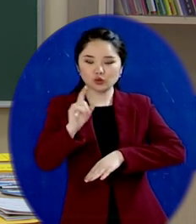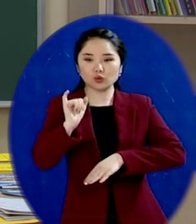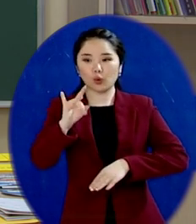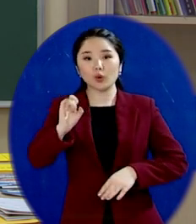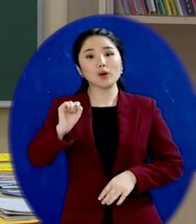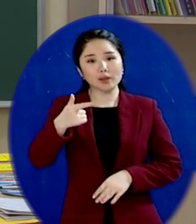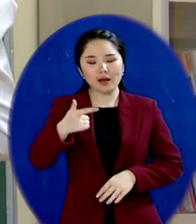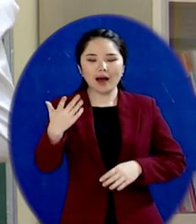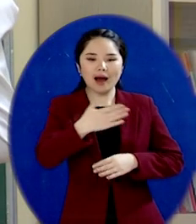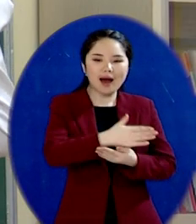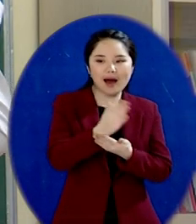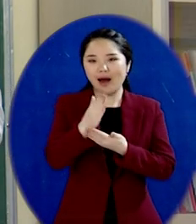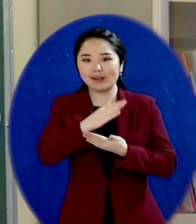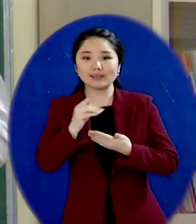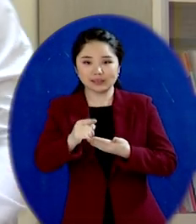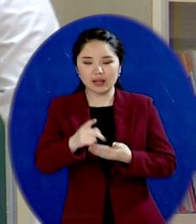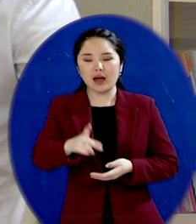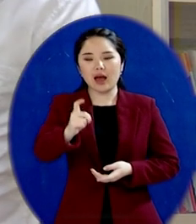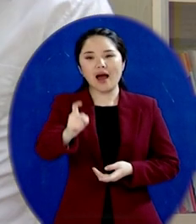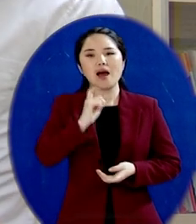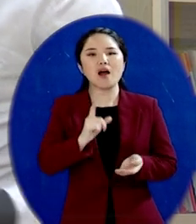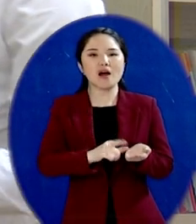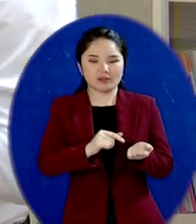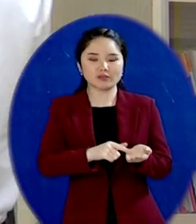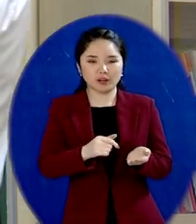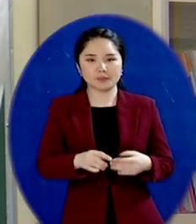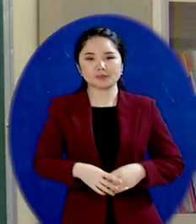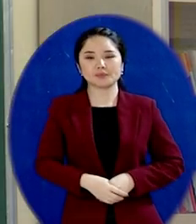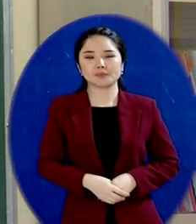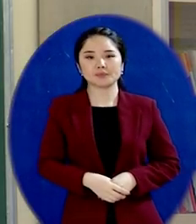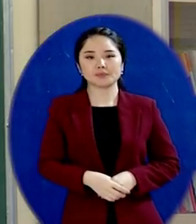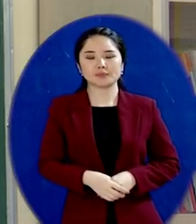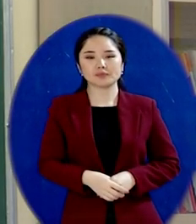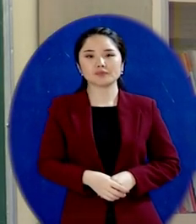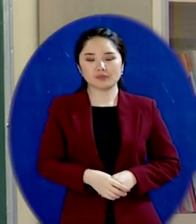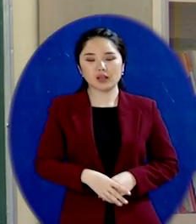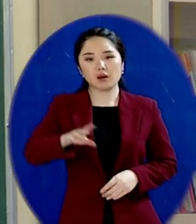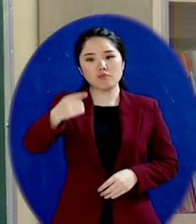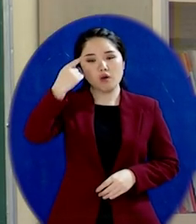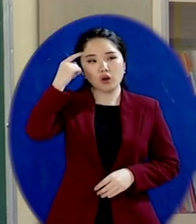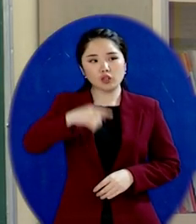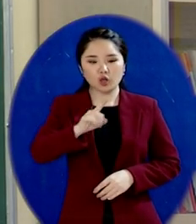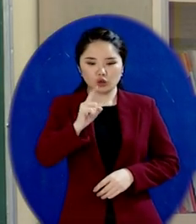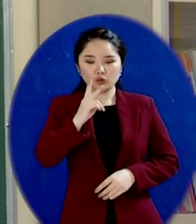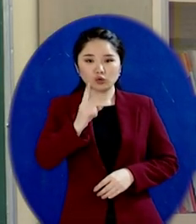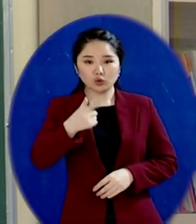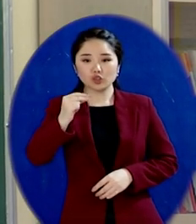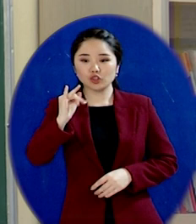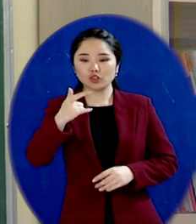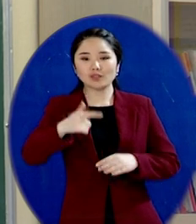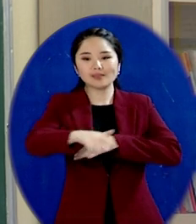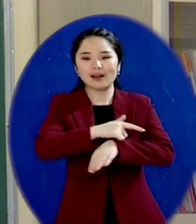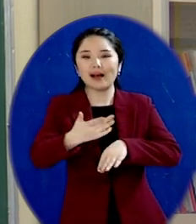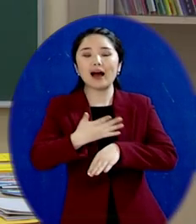дээрээс зүг чигийн тэмдэглэгийг ашиглаж хариулах шаардлага гарч ирж байгаа. Тэгвэл Монгол орны зүг чигийн тэмдэглэгийг ашиглаад